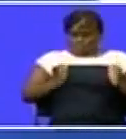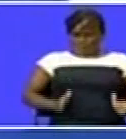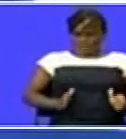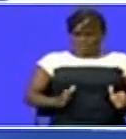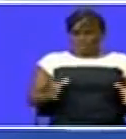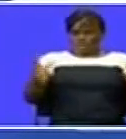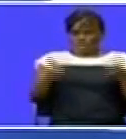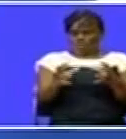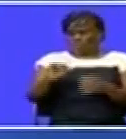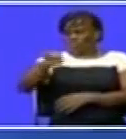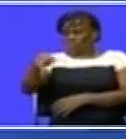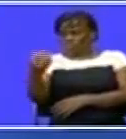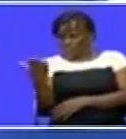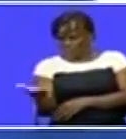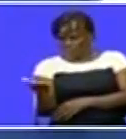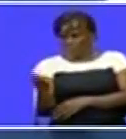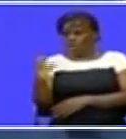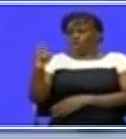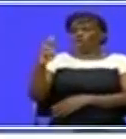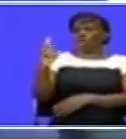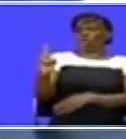iko Jubilee, iko CORD.